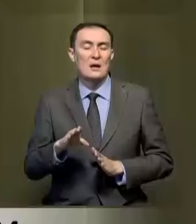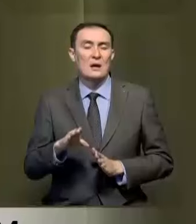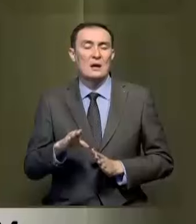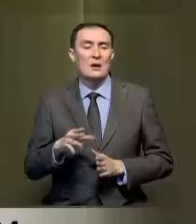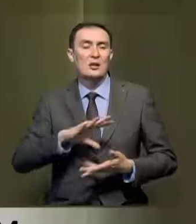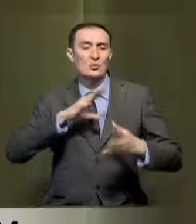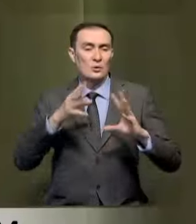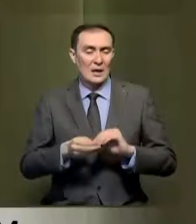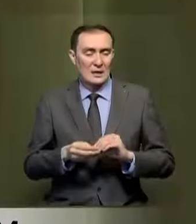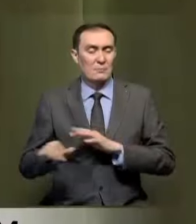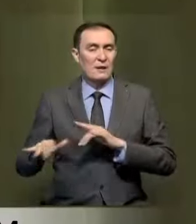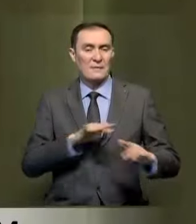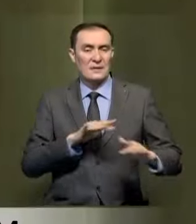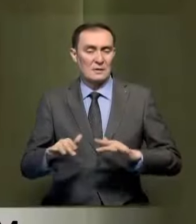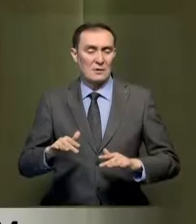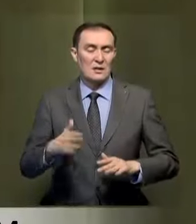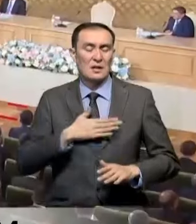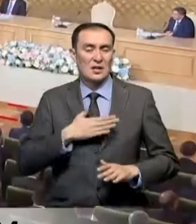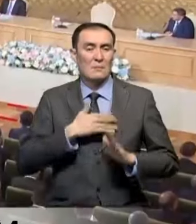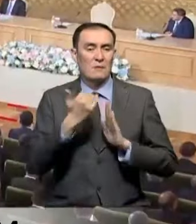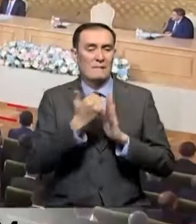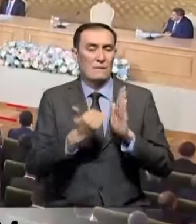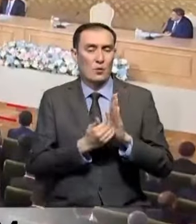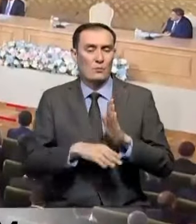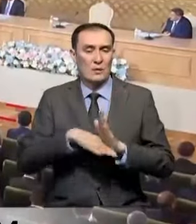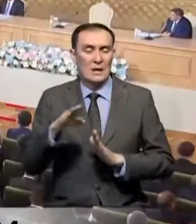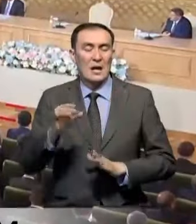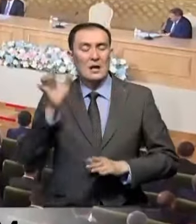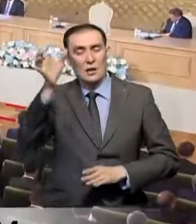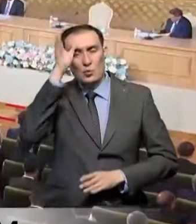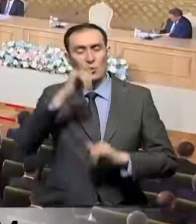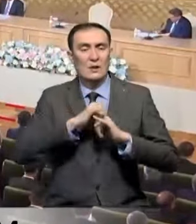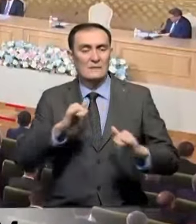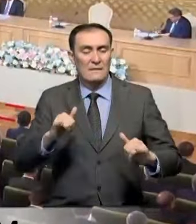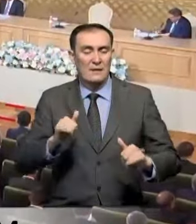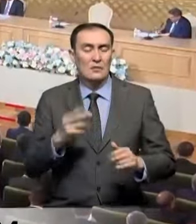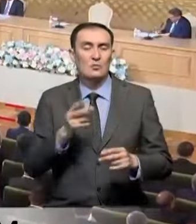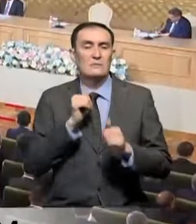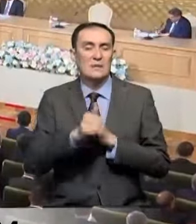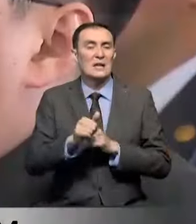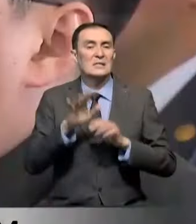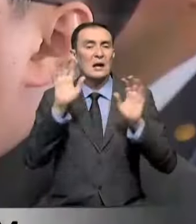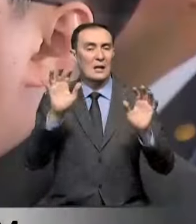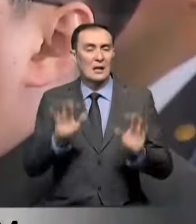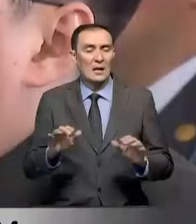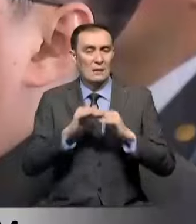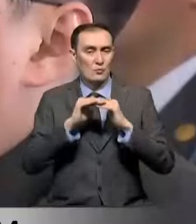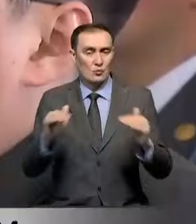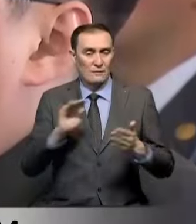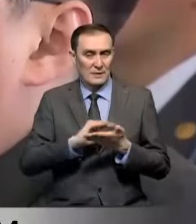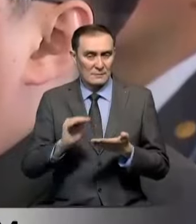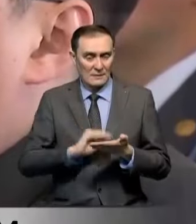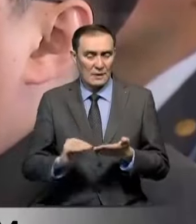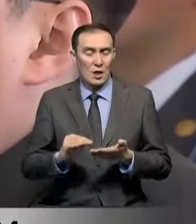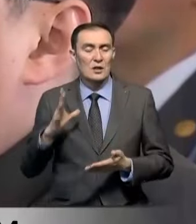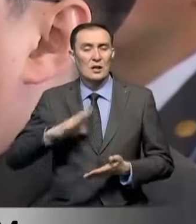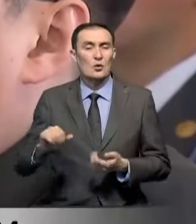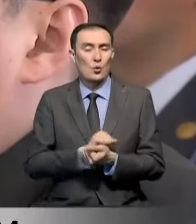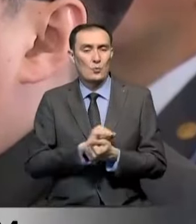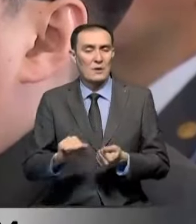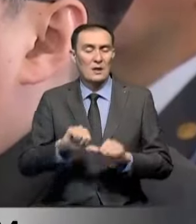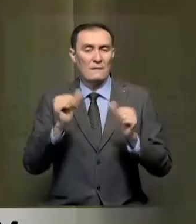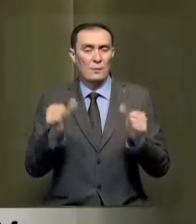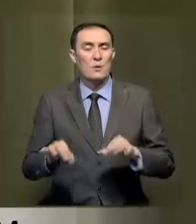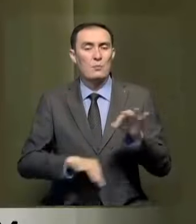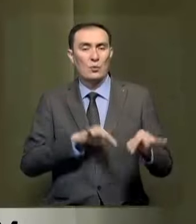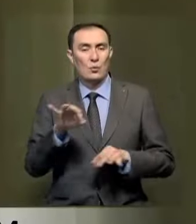плоды проводимых вше науку нужно продвигать в первую очередь на законодательном уровне важный долгожданный документ